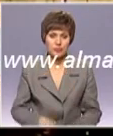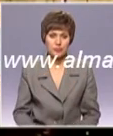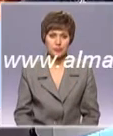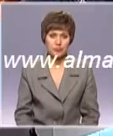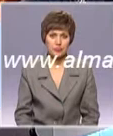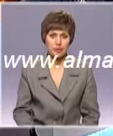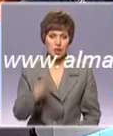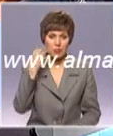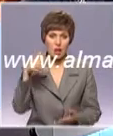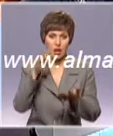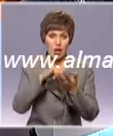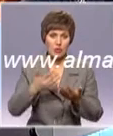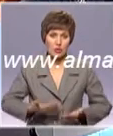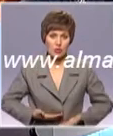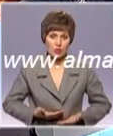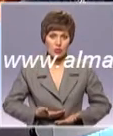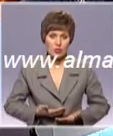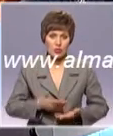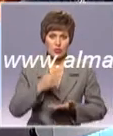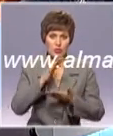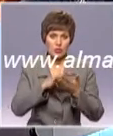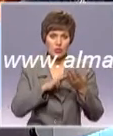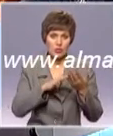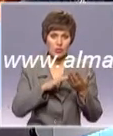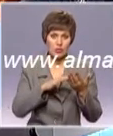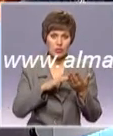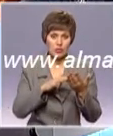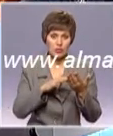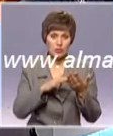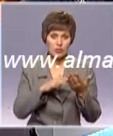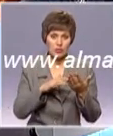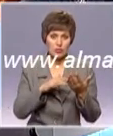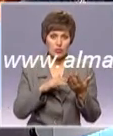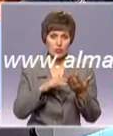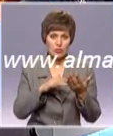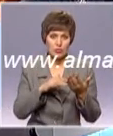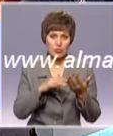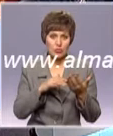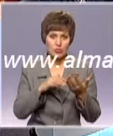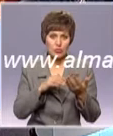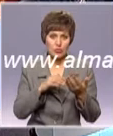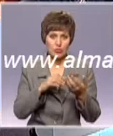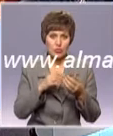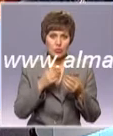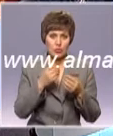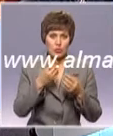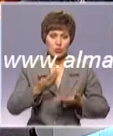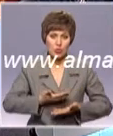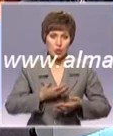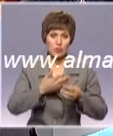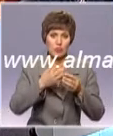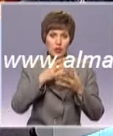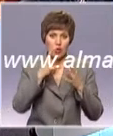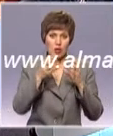Алматы қаласында тұрамын. Иә, иә, айта беріңіз ары қарай. Екізі ма? Иә, енді айта беріңіз. Аха. Осы тұрғанда өзі